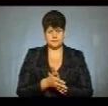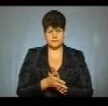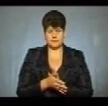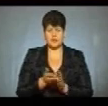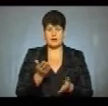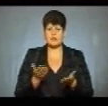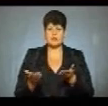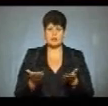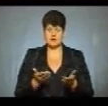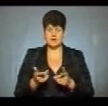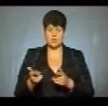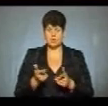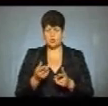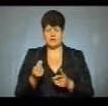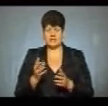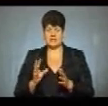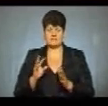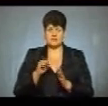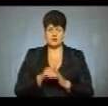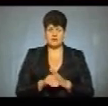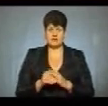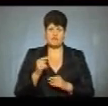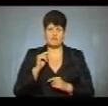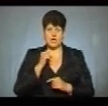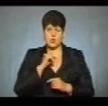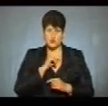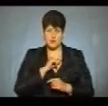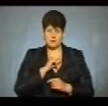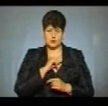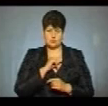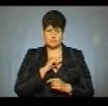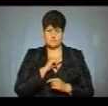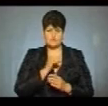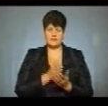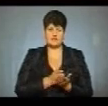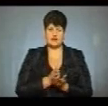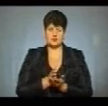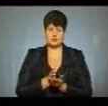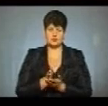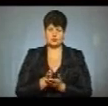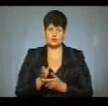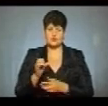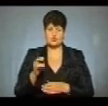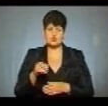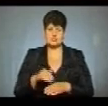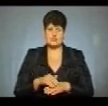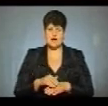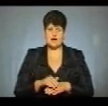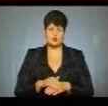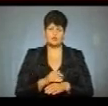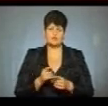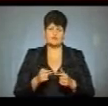які готові інвестувати в економіку, в інфраструктуру та в соціальну сферу нашої